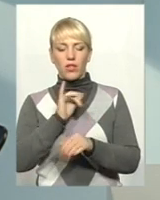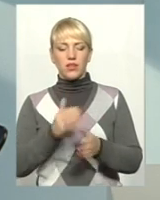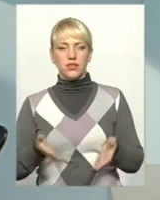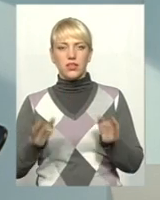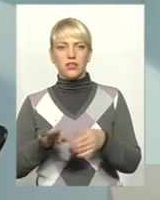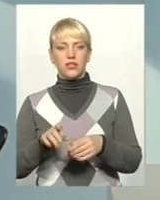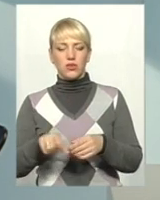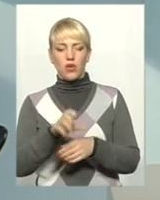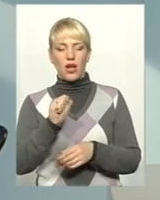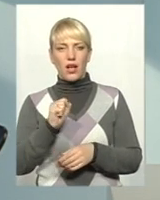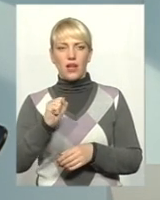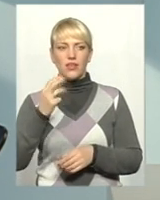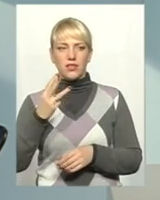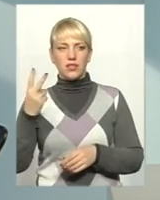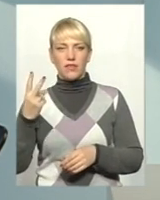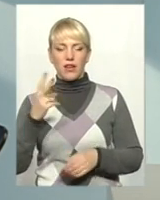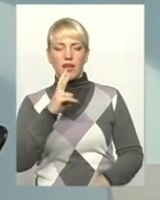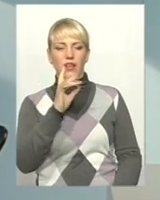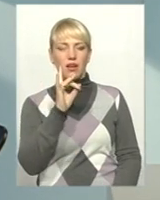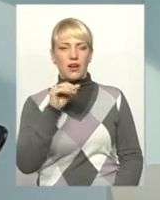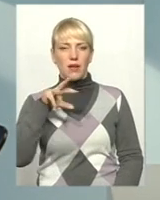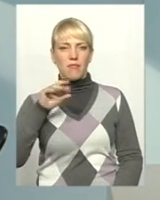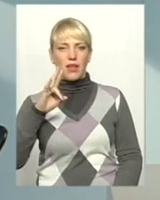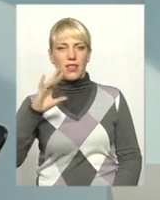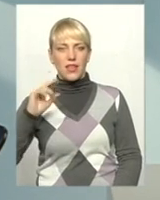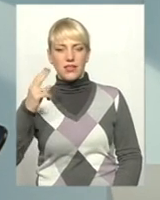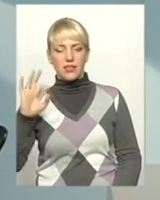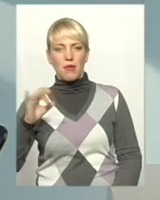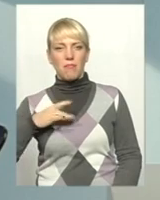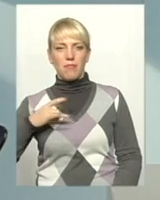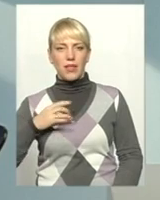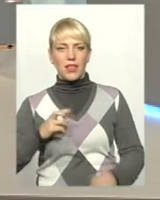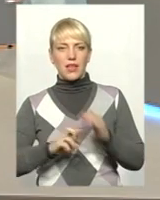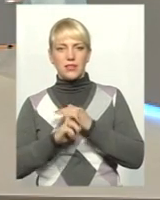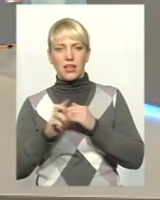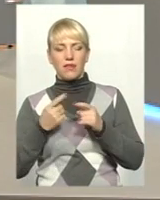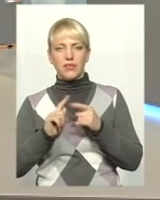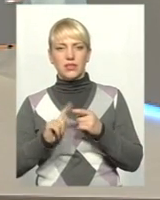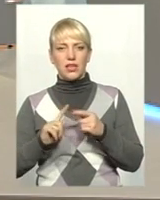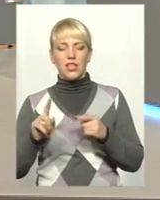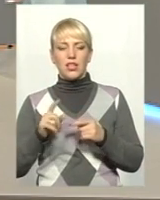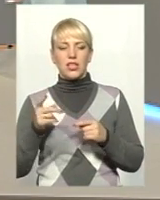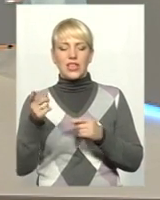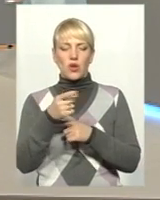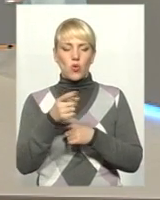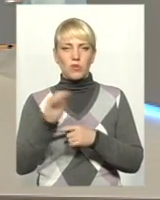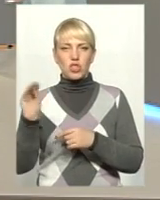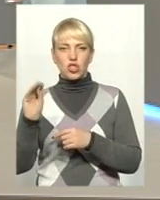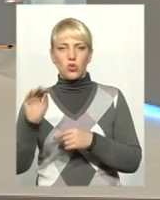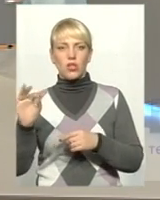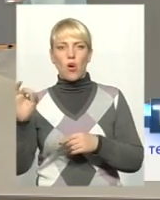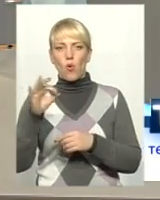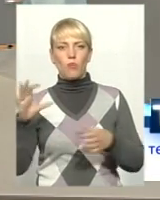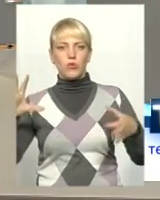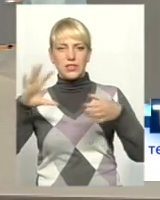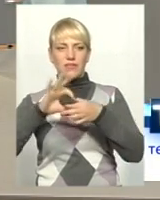дорога Р-32 Кременець-Біла Церква. Це така артерія, яка проходить через всю нашу область, з'єднує Тернопільську і Житомирську область, протяжністю по